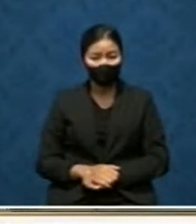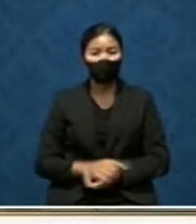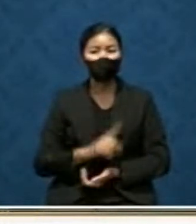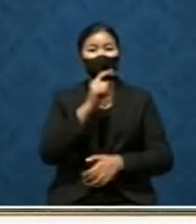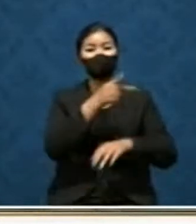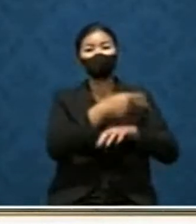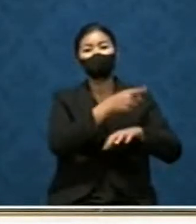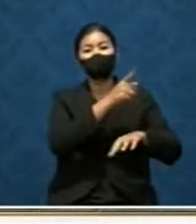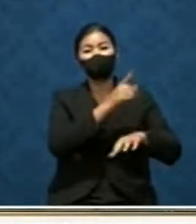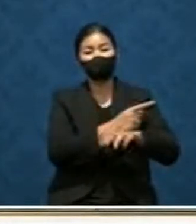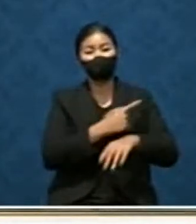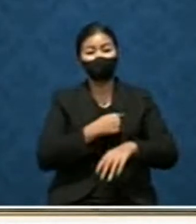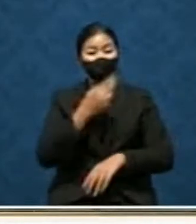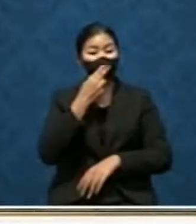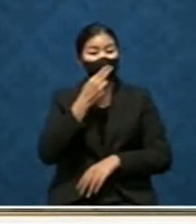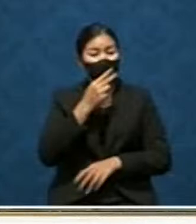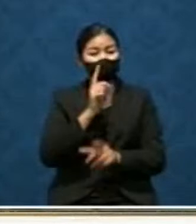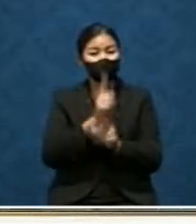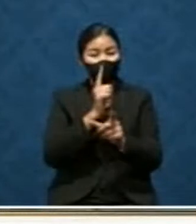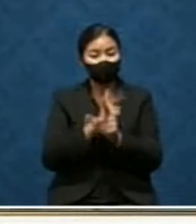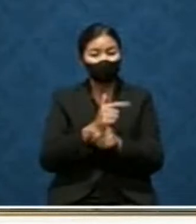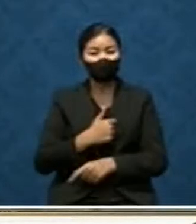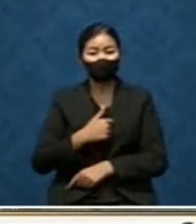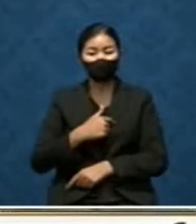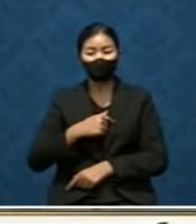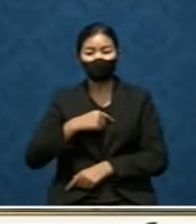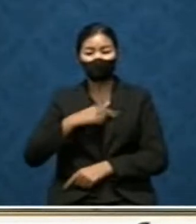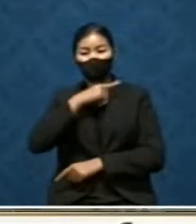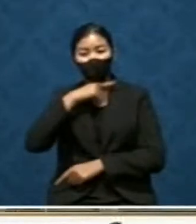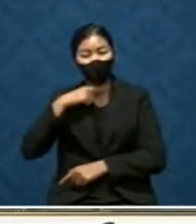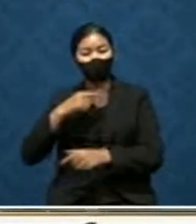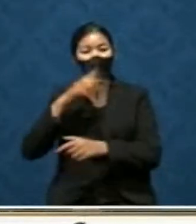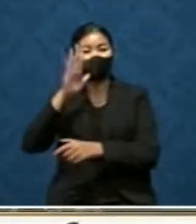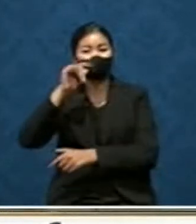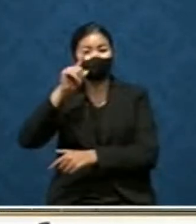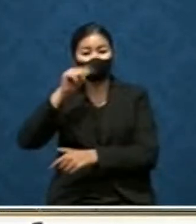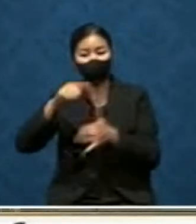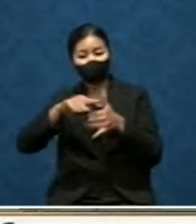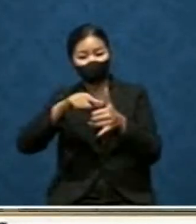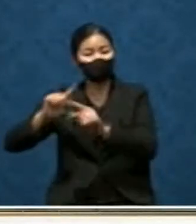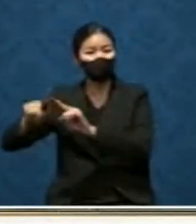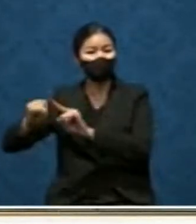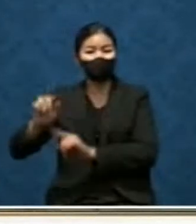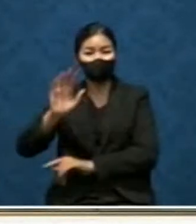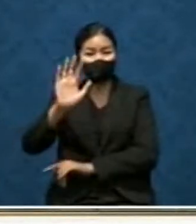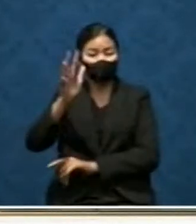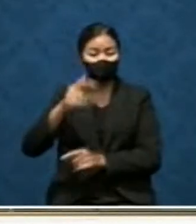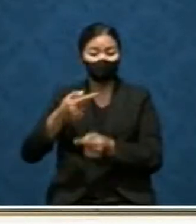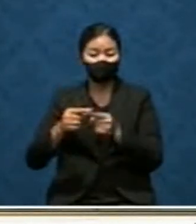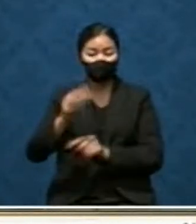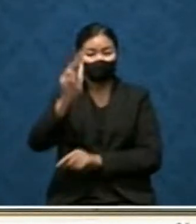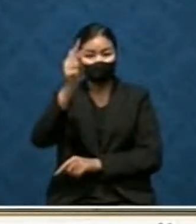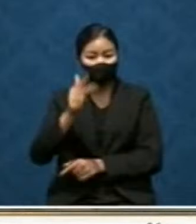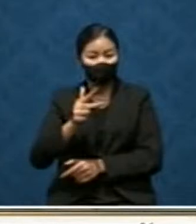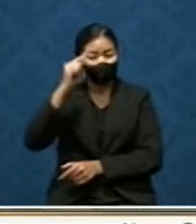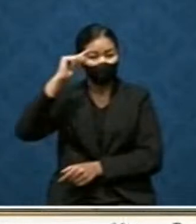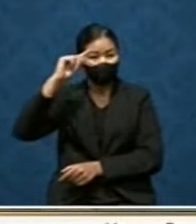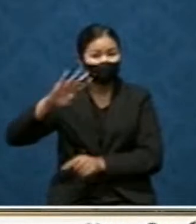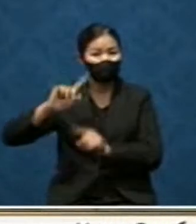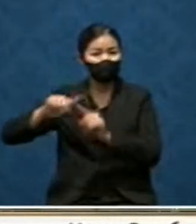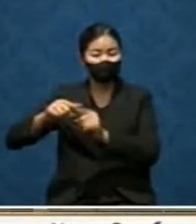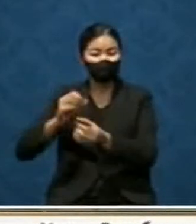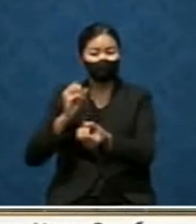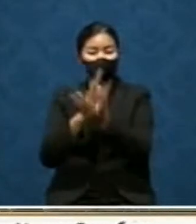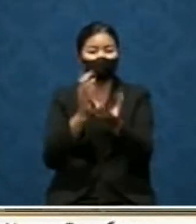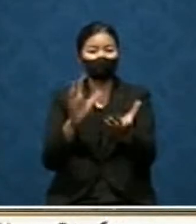ับเล่าวุหลีมัไมได้ข้าพ่อ ข้า แม่ข้าบุกพกาลีแต่กันชายาเซติดมันทำราย